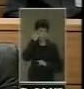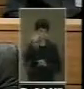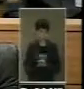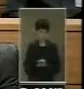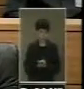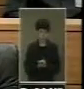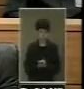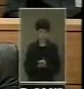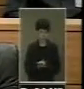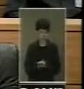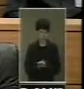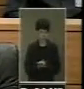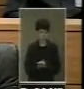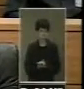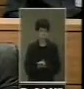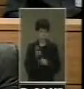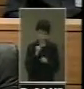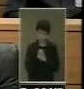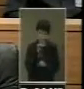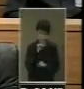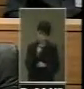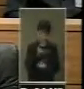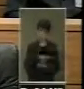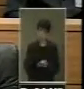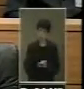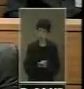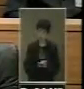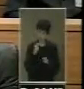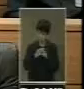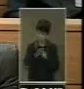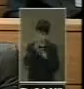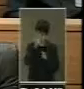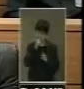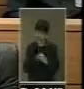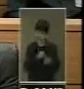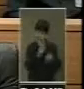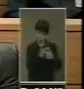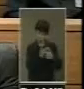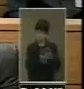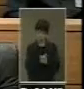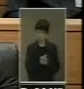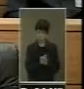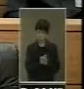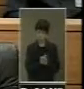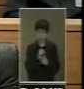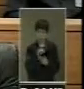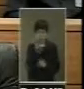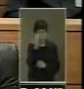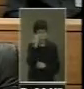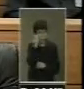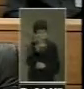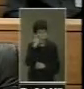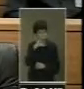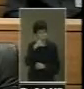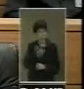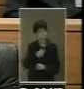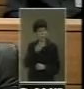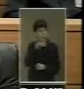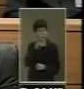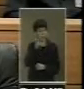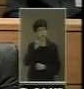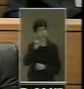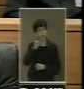ทษท่านมีสิทธิ์แก้ผมได้อยู่แล้วคนที่จะผมจะเอ่ยชื่อต่อไปนี้เพราะท่านออกรายการทุกวันครับ